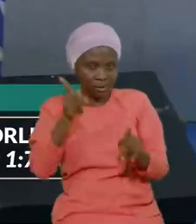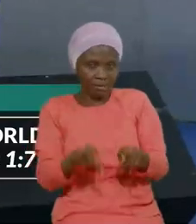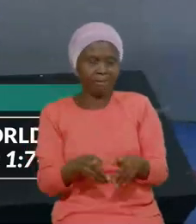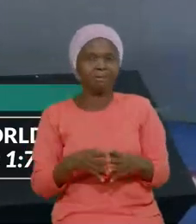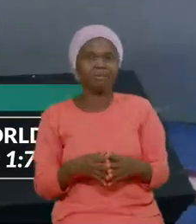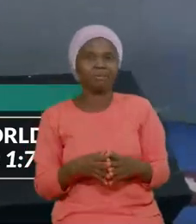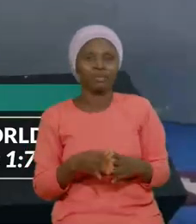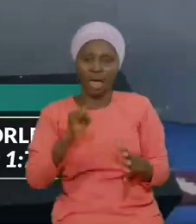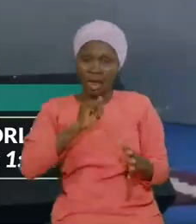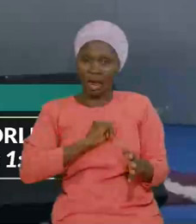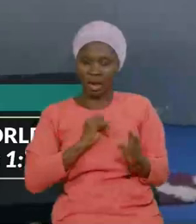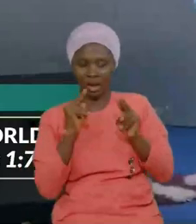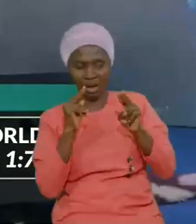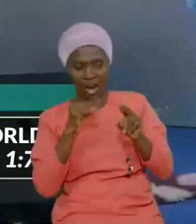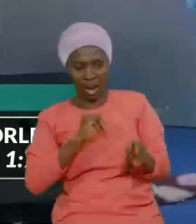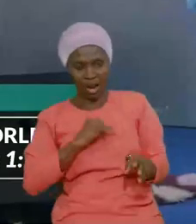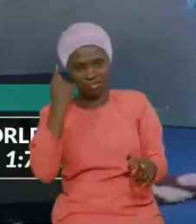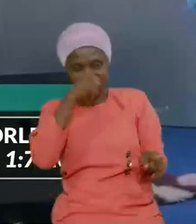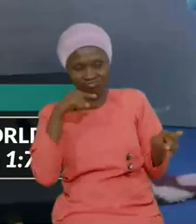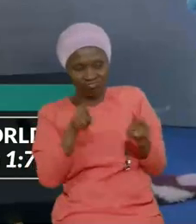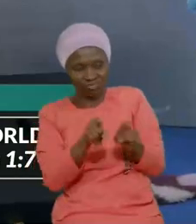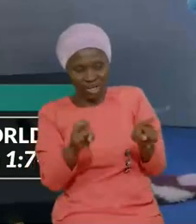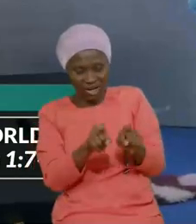Mais j'ai une destinée différente.